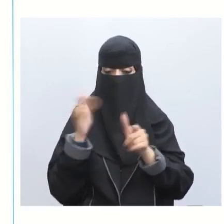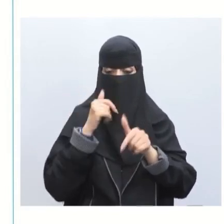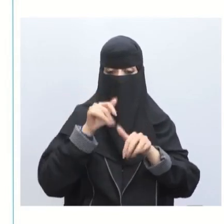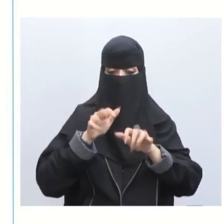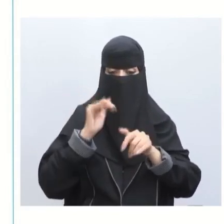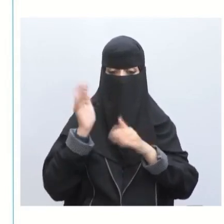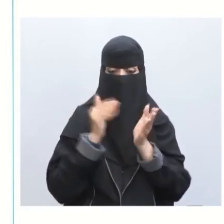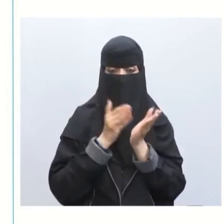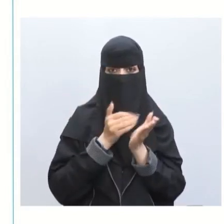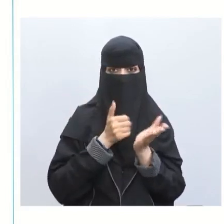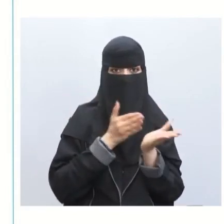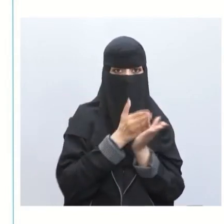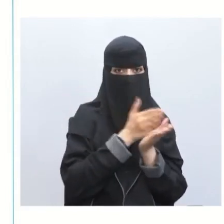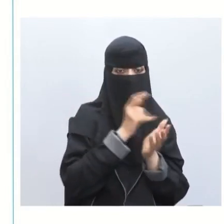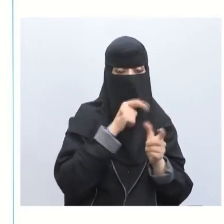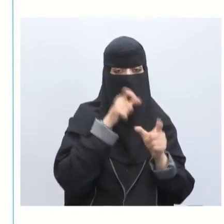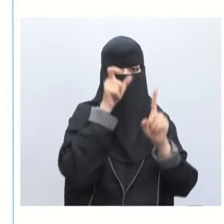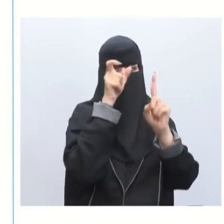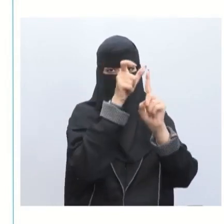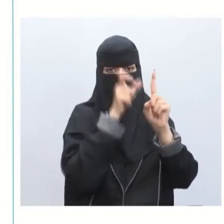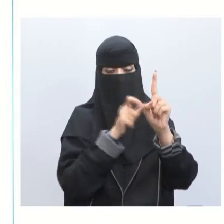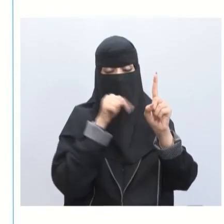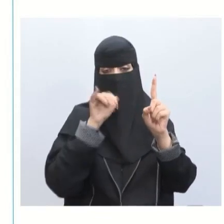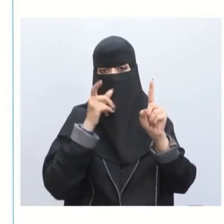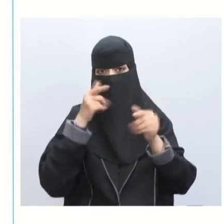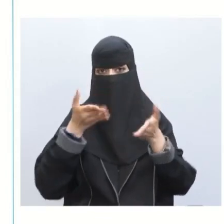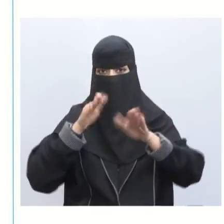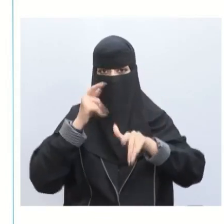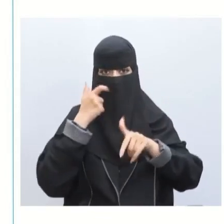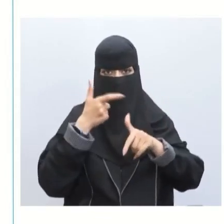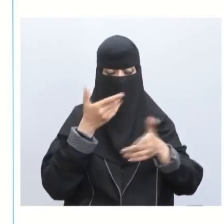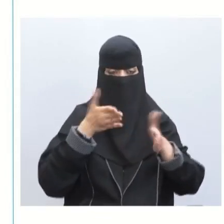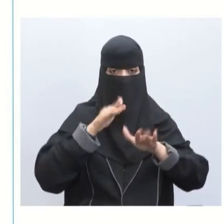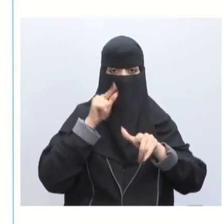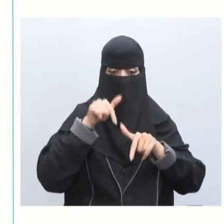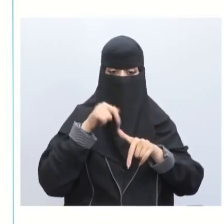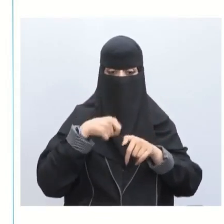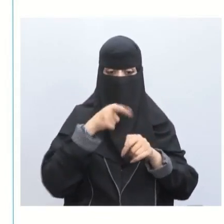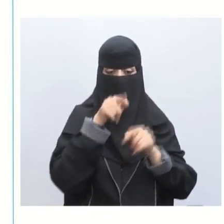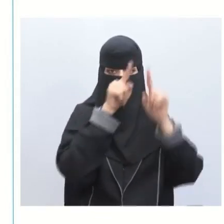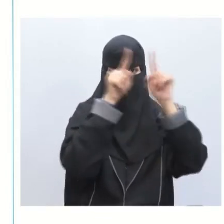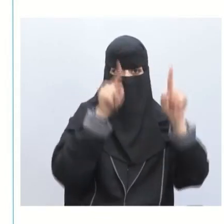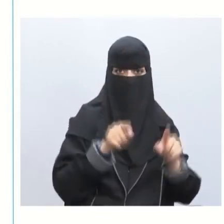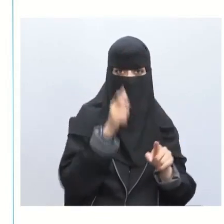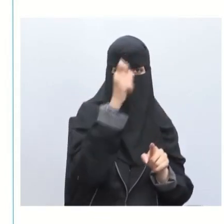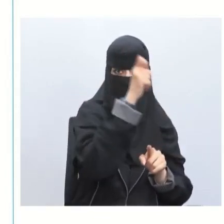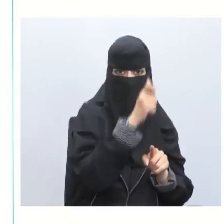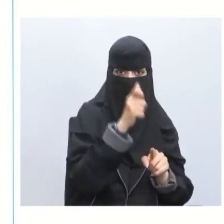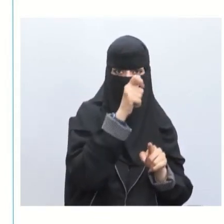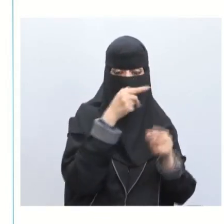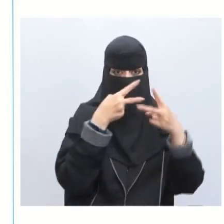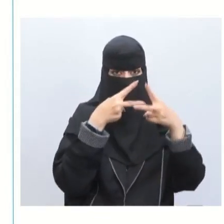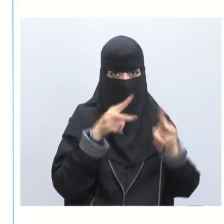وسبل الوقايه منه لاطلاع اكثر كذلك مسح رمز الاستجابه هذا